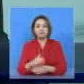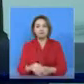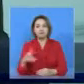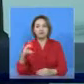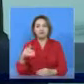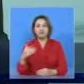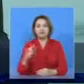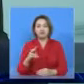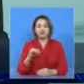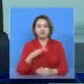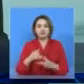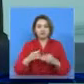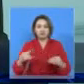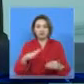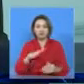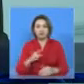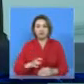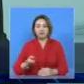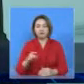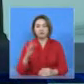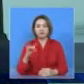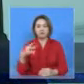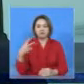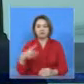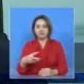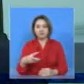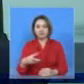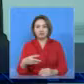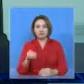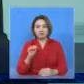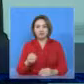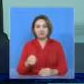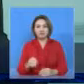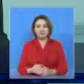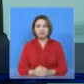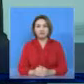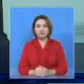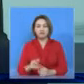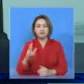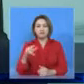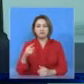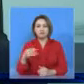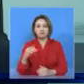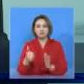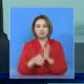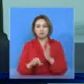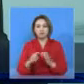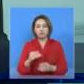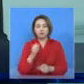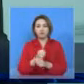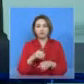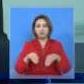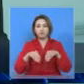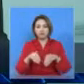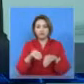200 гектаров территории населенных пунктов 420 тысяч и 31 600 саженцев деревьев будут